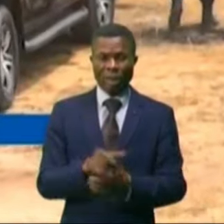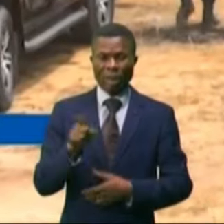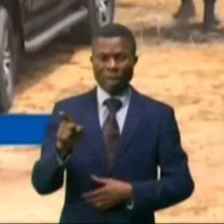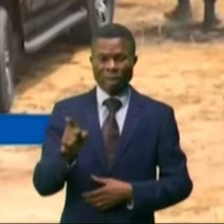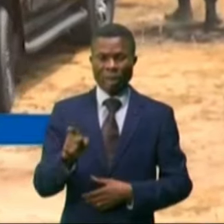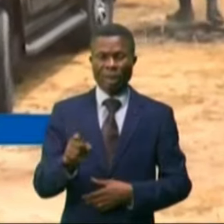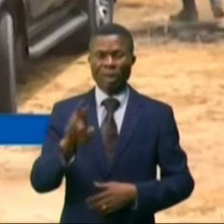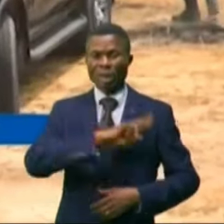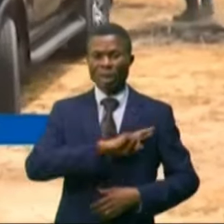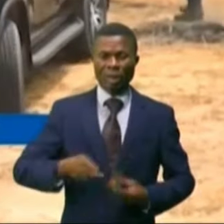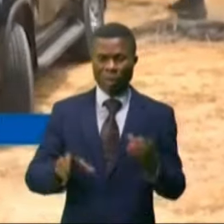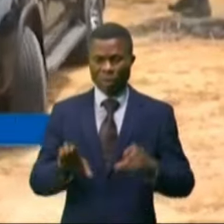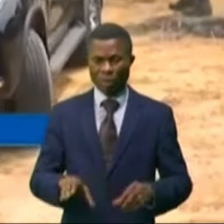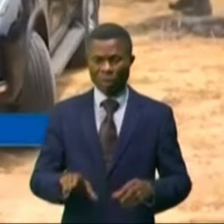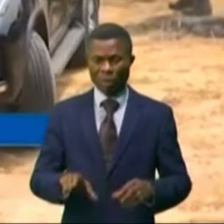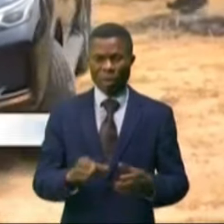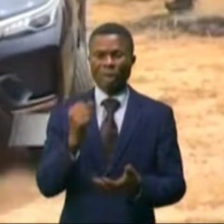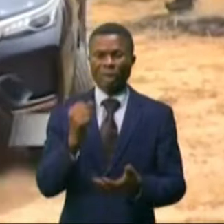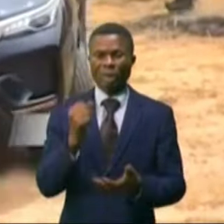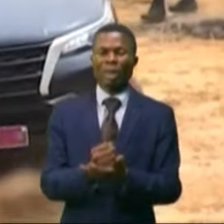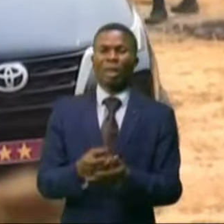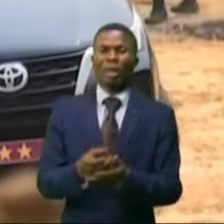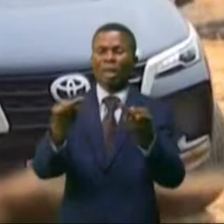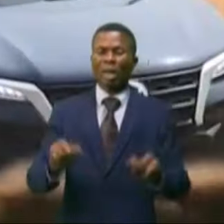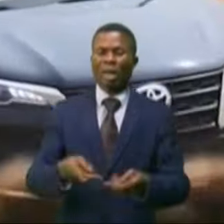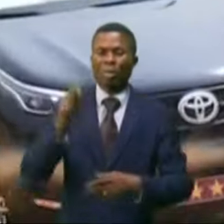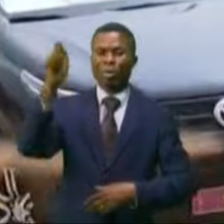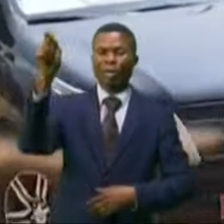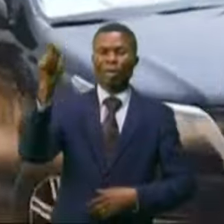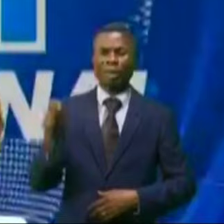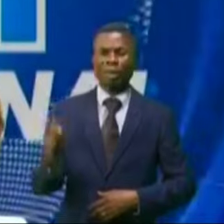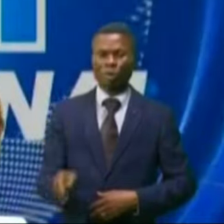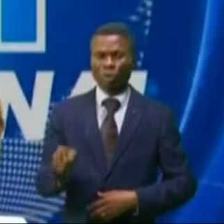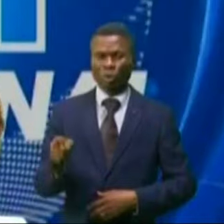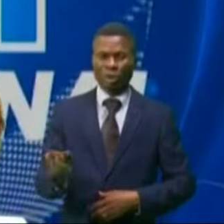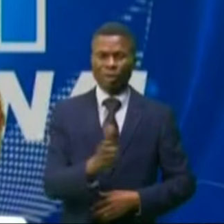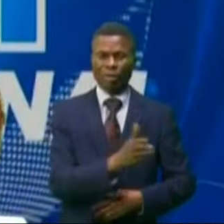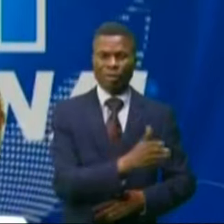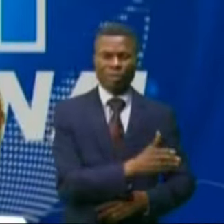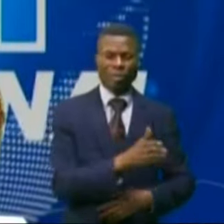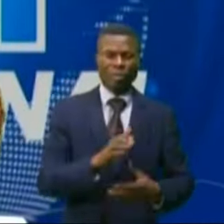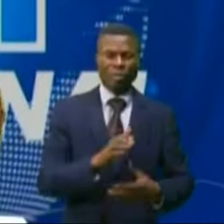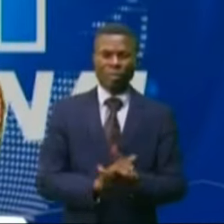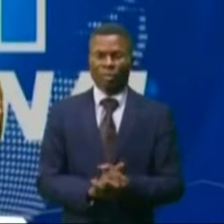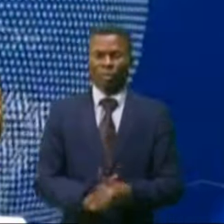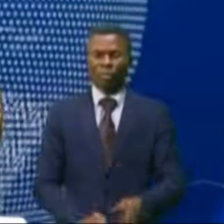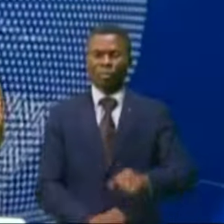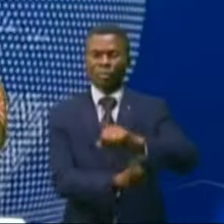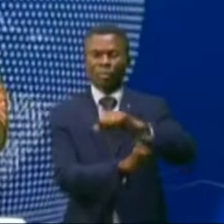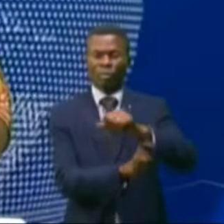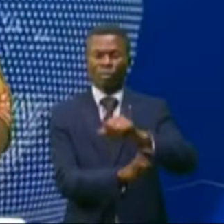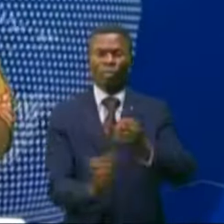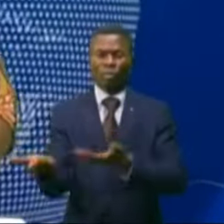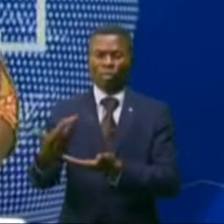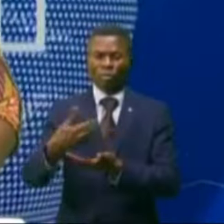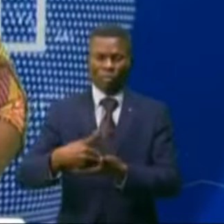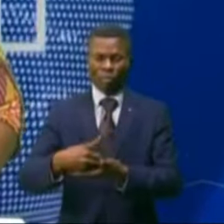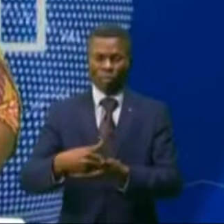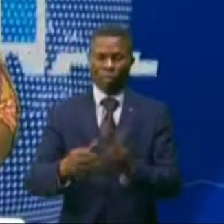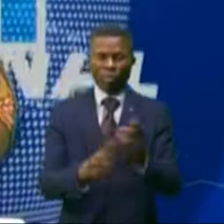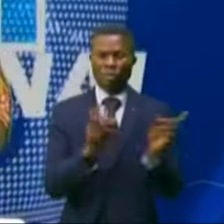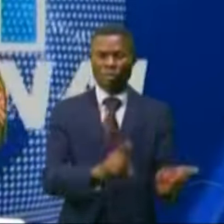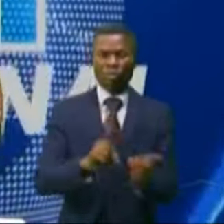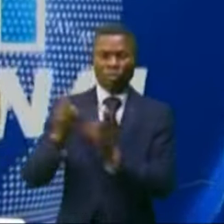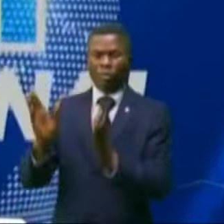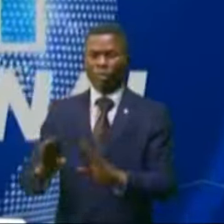RDC à la base logistique centrale. l'appui pour le retour de déplacés dans